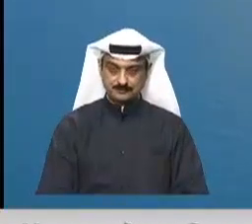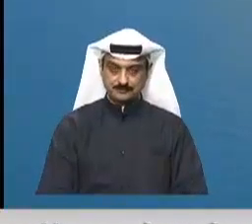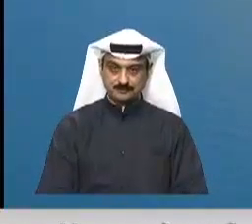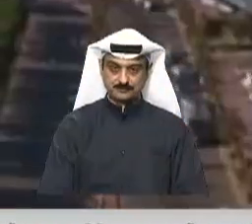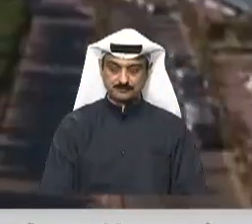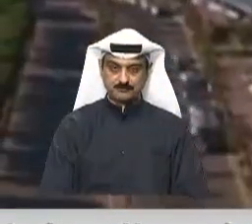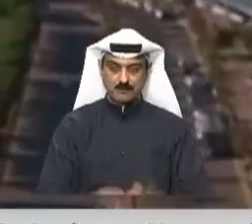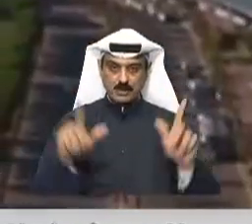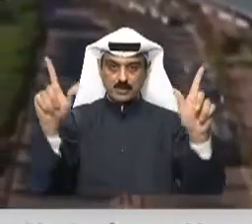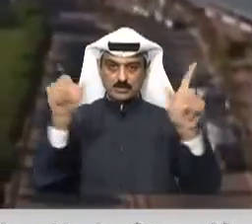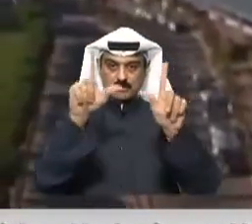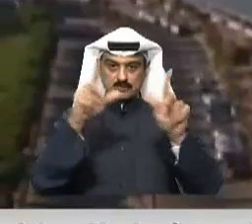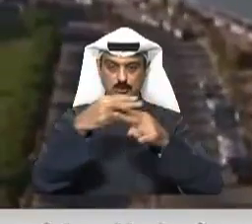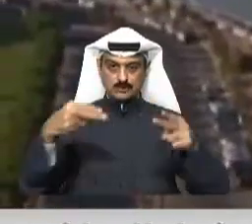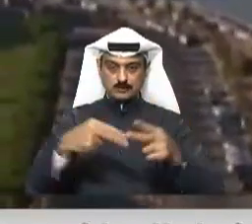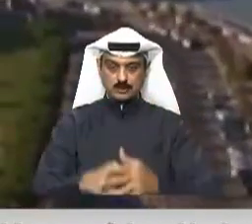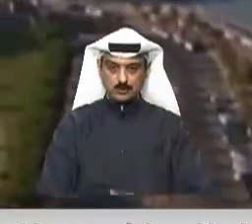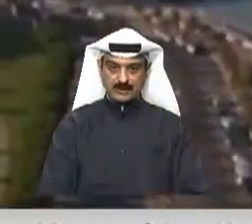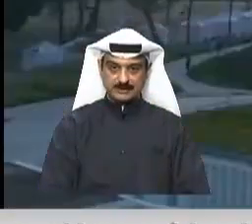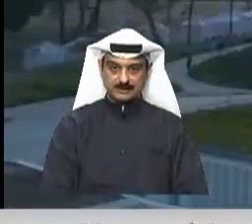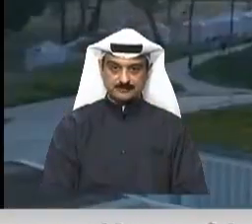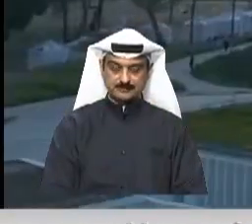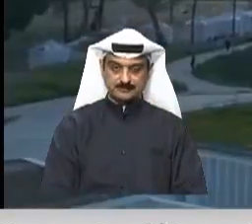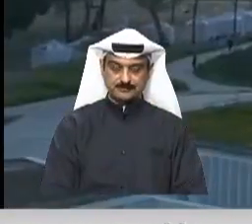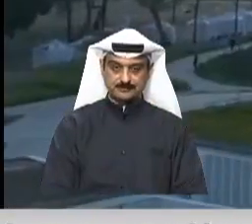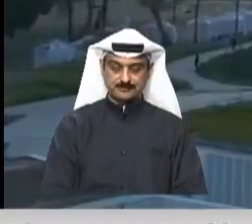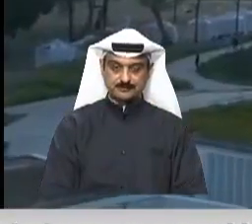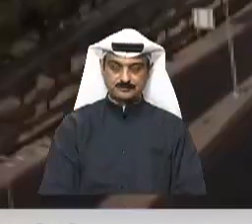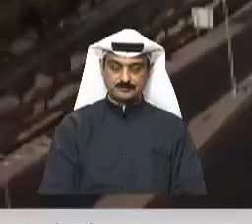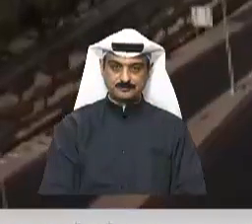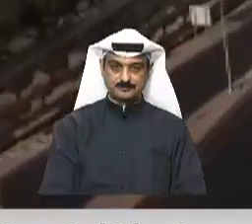فهد التركي تلفزيون دوله الكويت